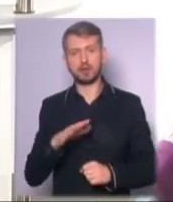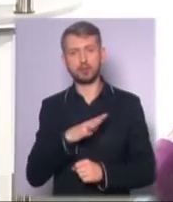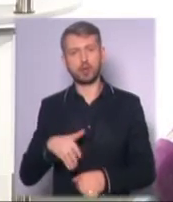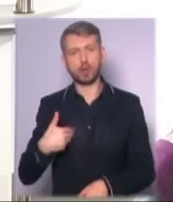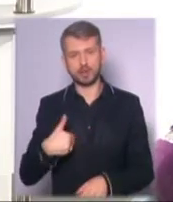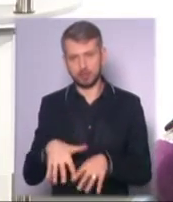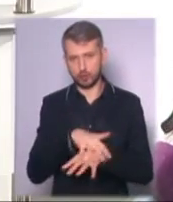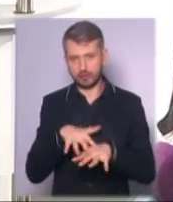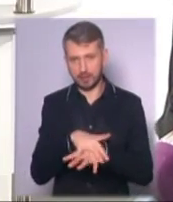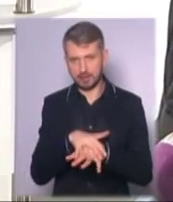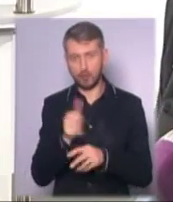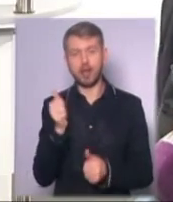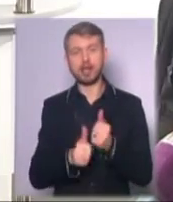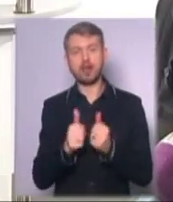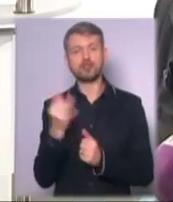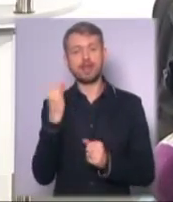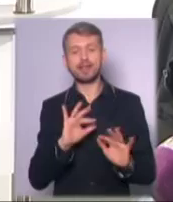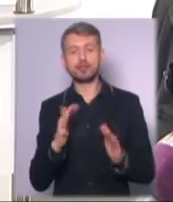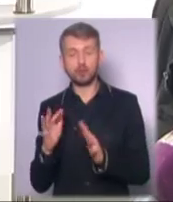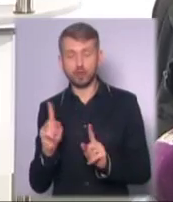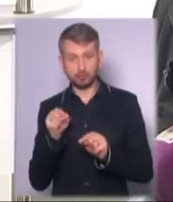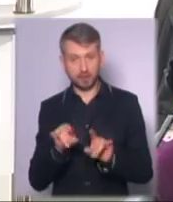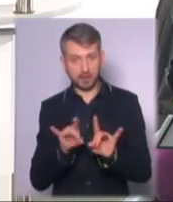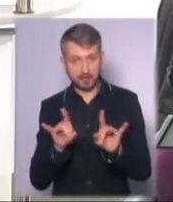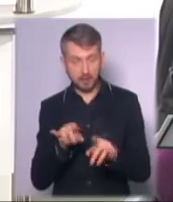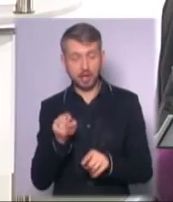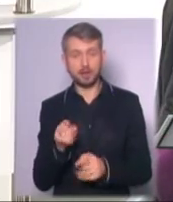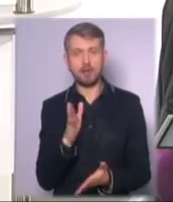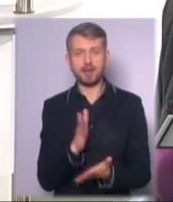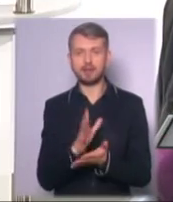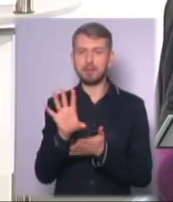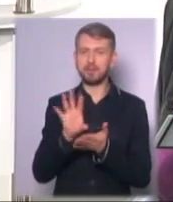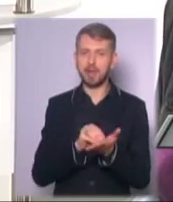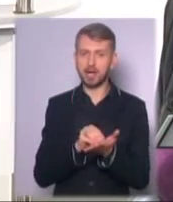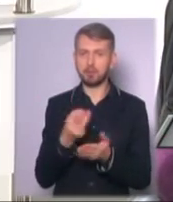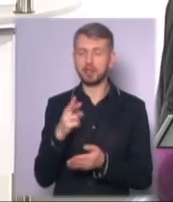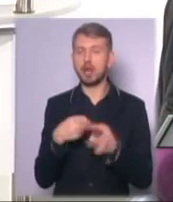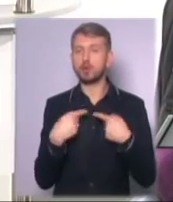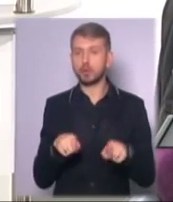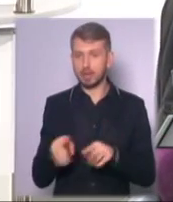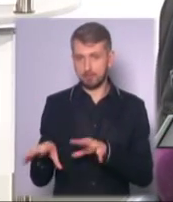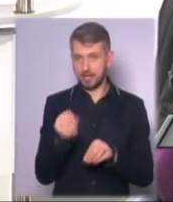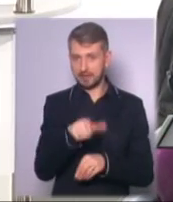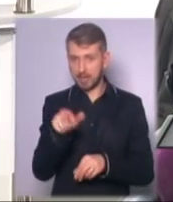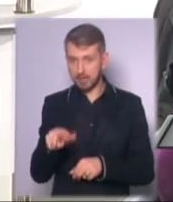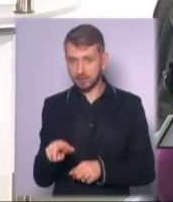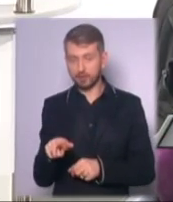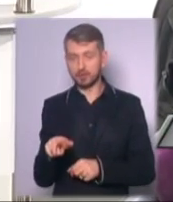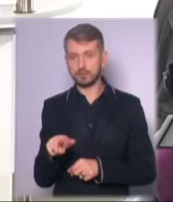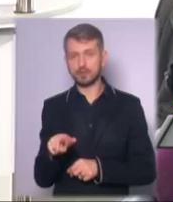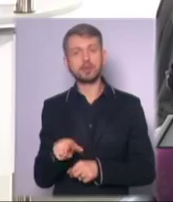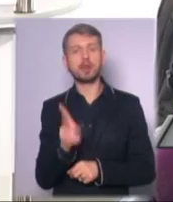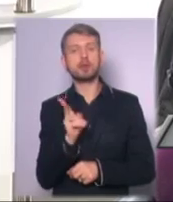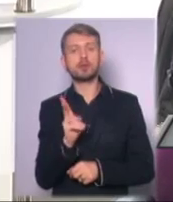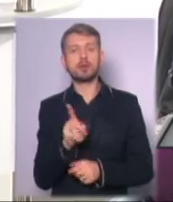Кожна історія, в якій тут розказана, вона є прикладом для других переселенцев,